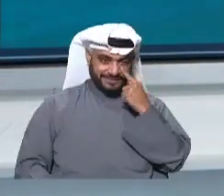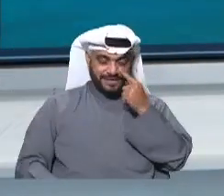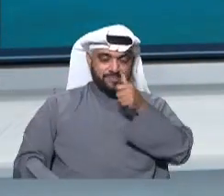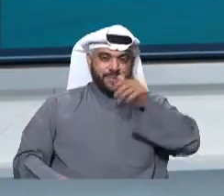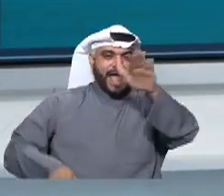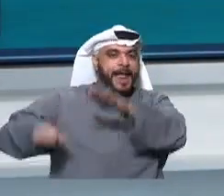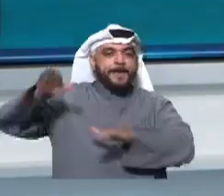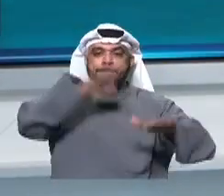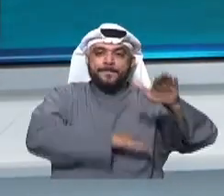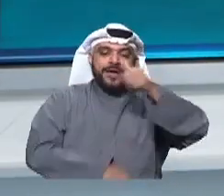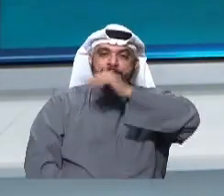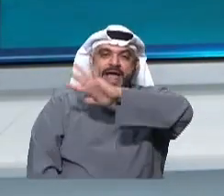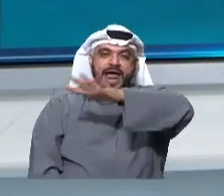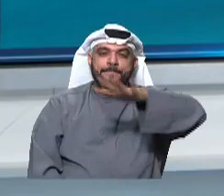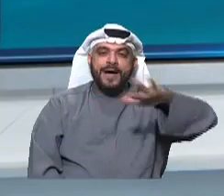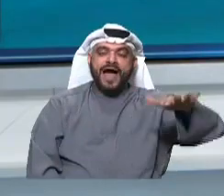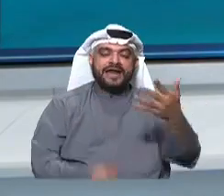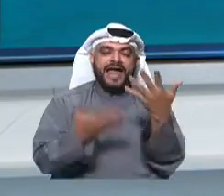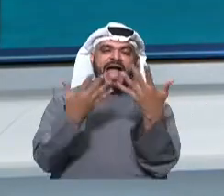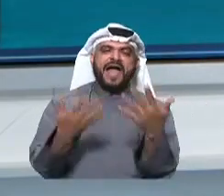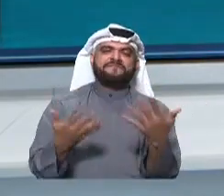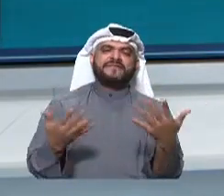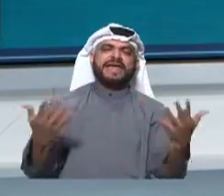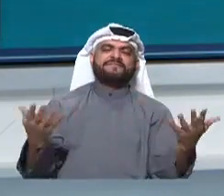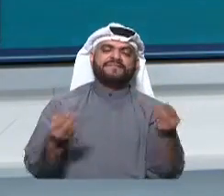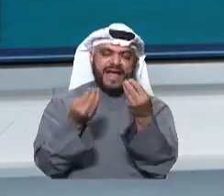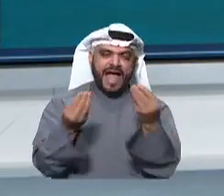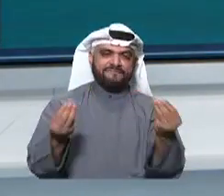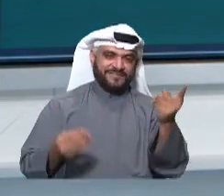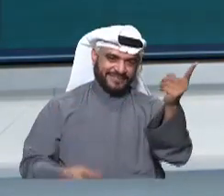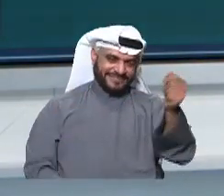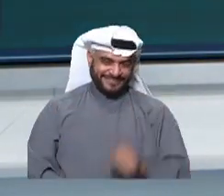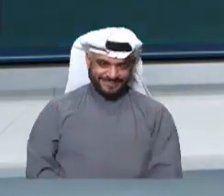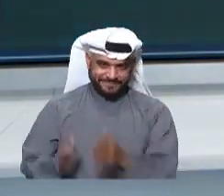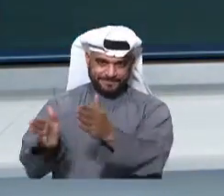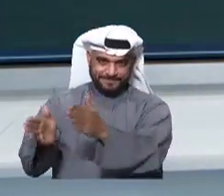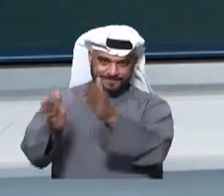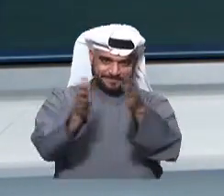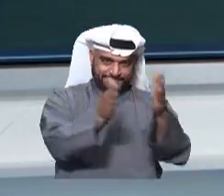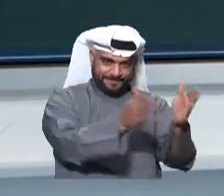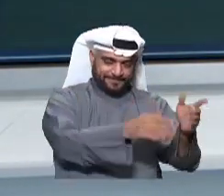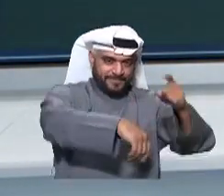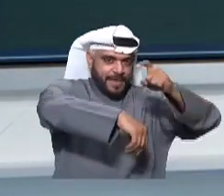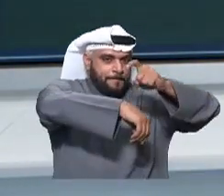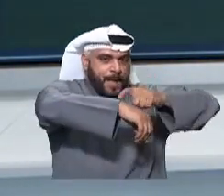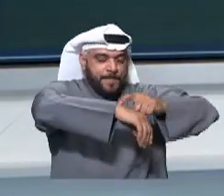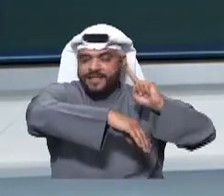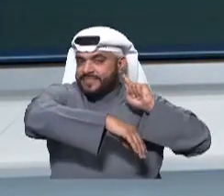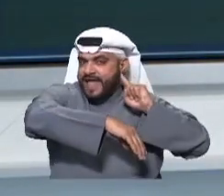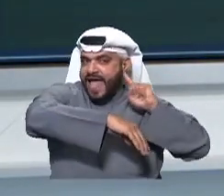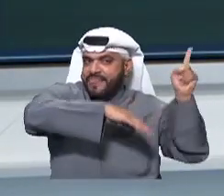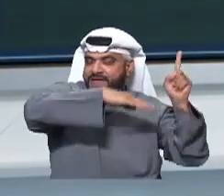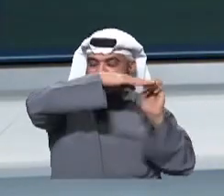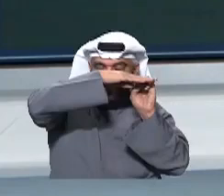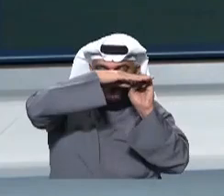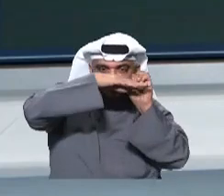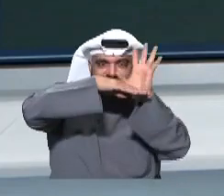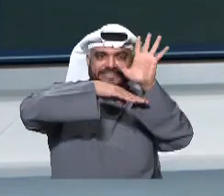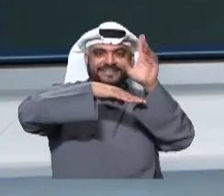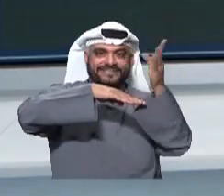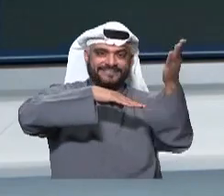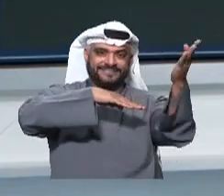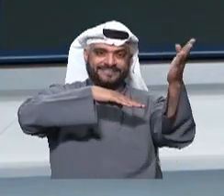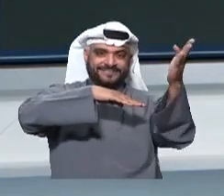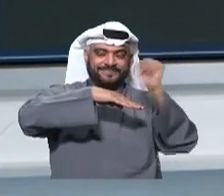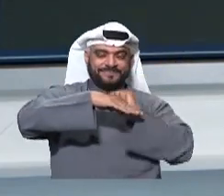خفيفة إلى معتدل الموج، يعلو أحيانا وارتفاع الموج من 2 إلى 6 أقدام. مواقيت بإذن الله على حسب التوقيت المحلي مدينة الكويت، موعد